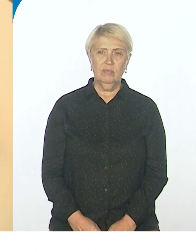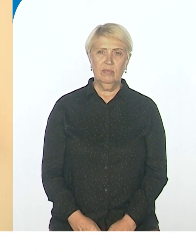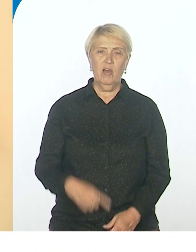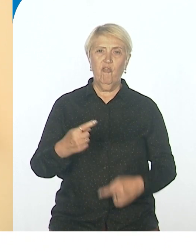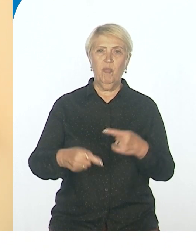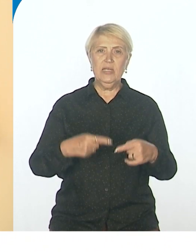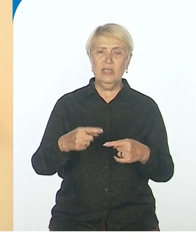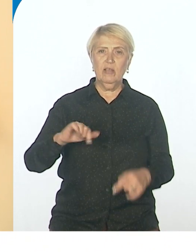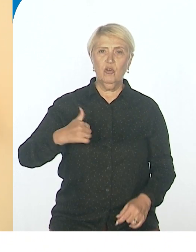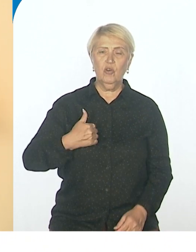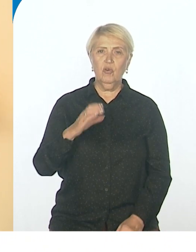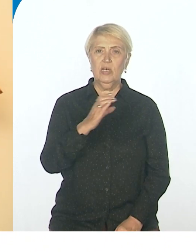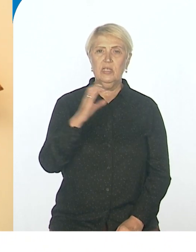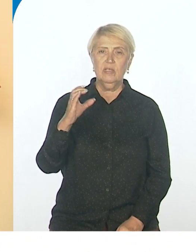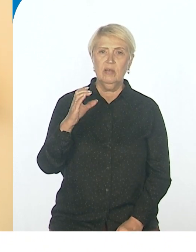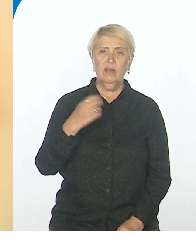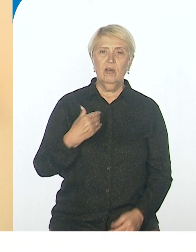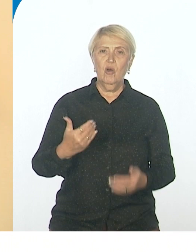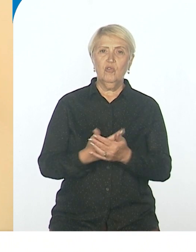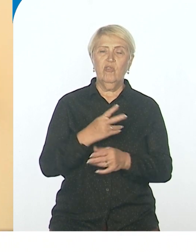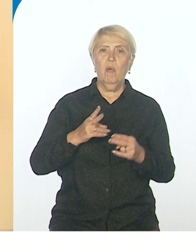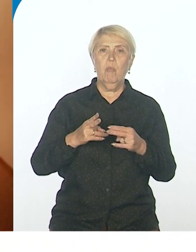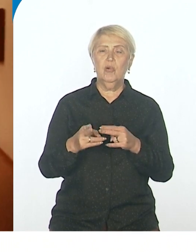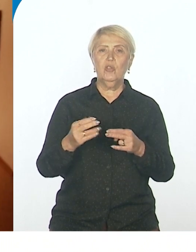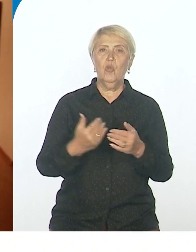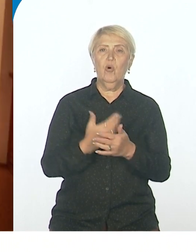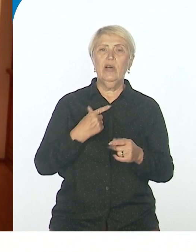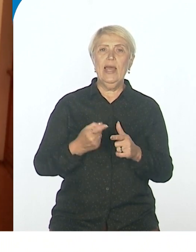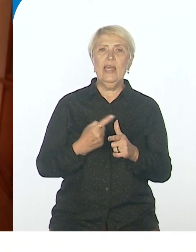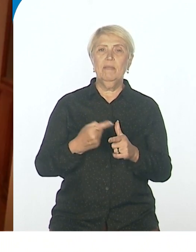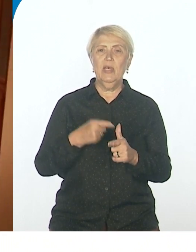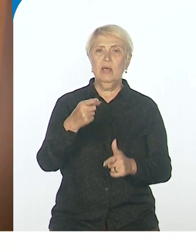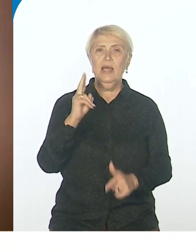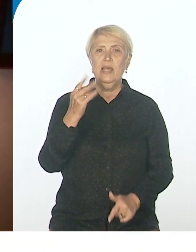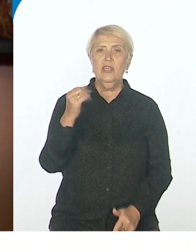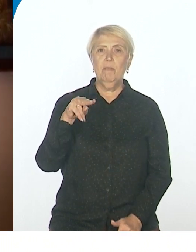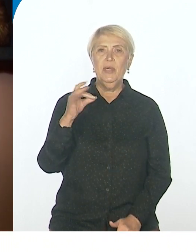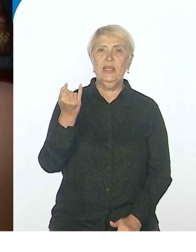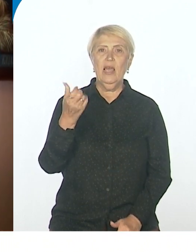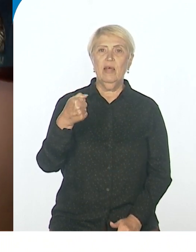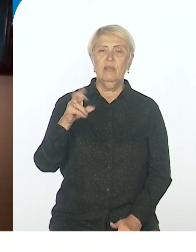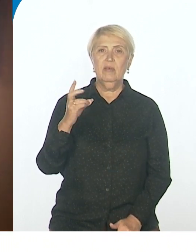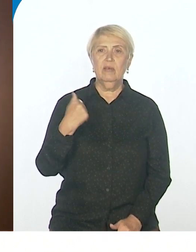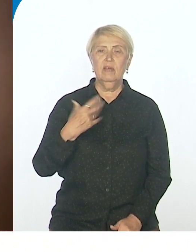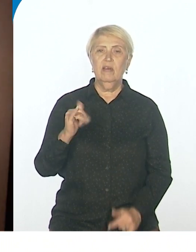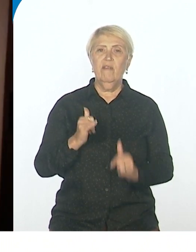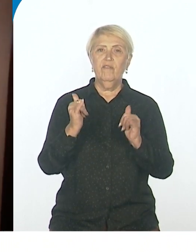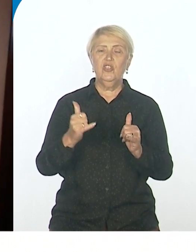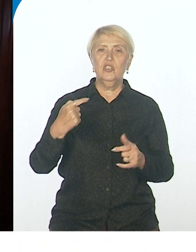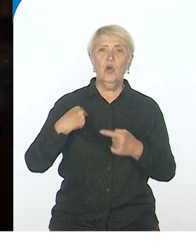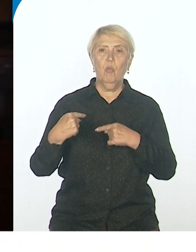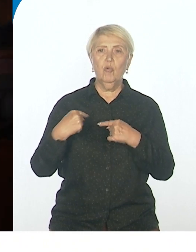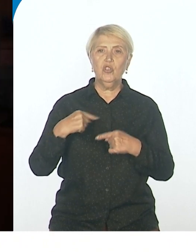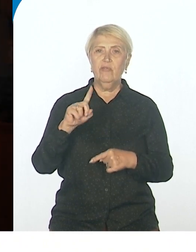герой Советского Союза постригся с новым именем. Он наречен Киприаном в честь мученика, раскаявшегося колдуна,